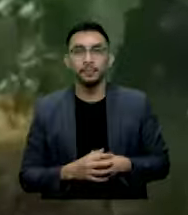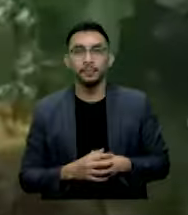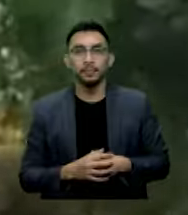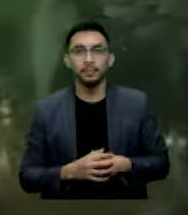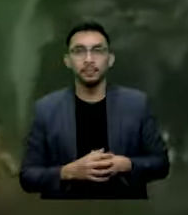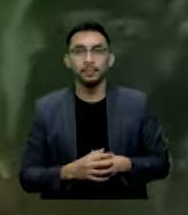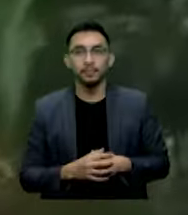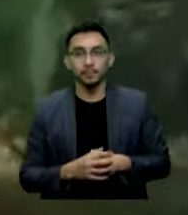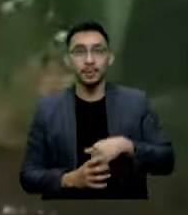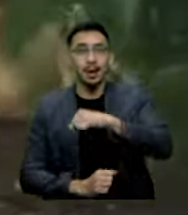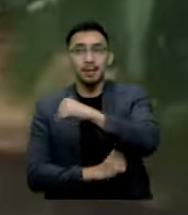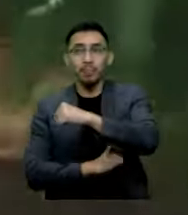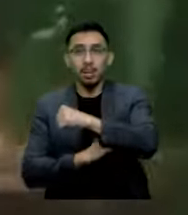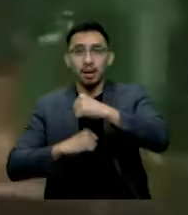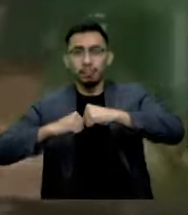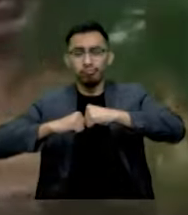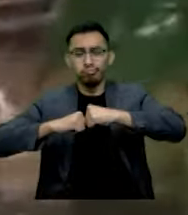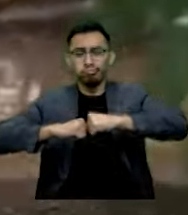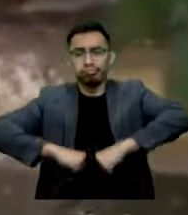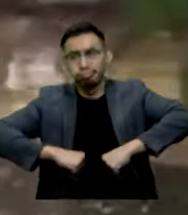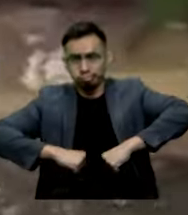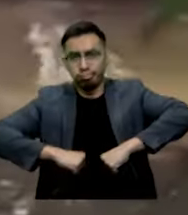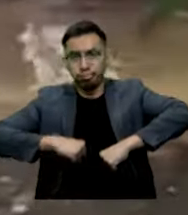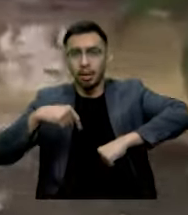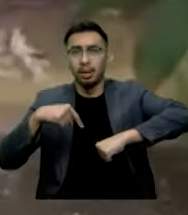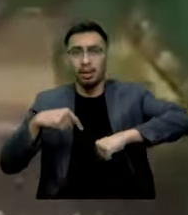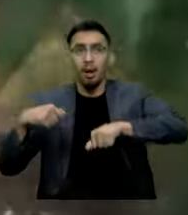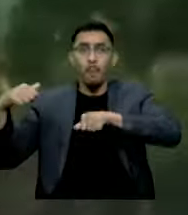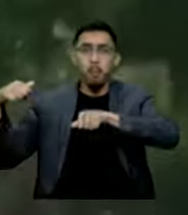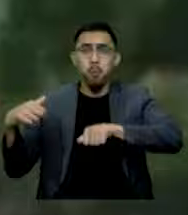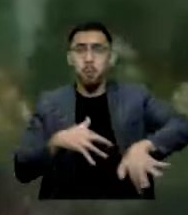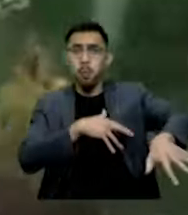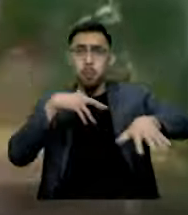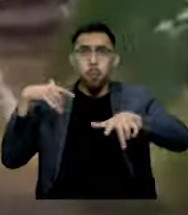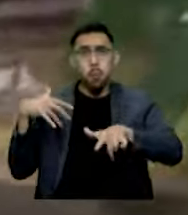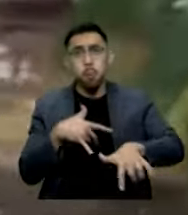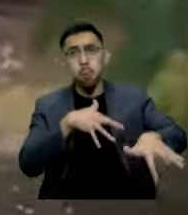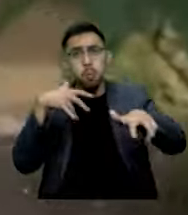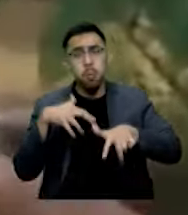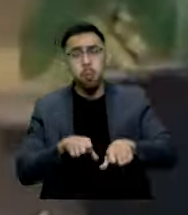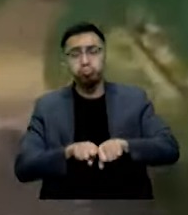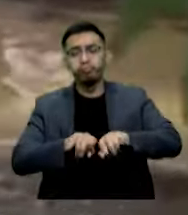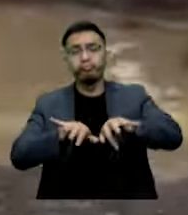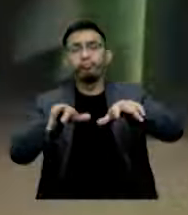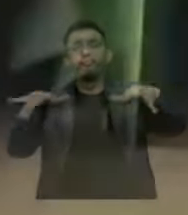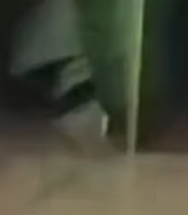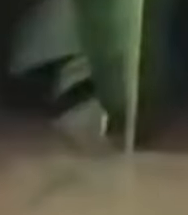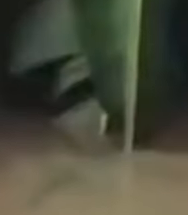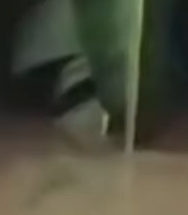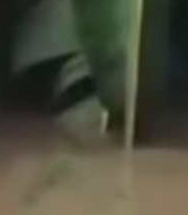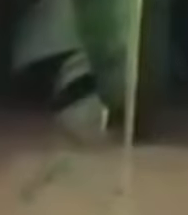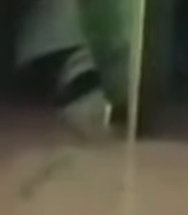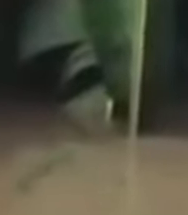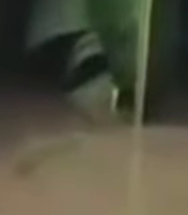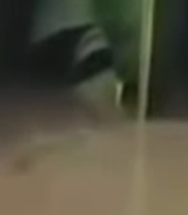Jembatan gantung yang menghubungkan dua desa ini ambruk dihantam derasnya luapan banjir dari sungai Batang Merangin. Banjir juga merendam desa Kungkai bersama